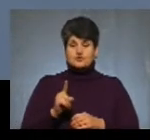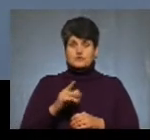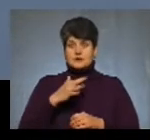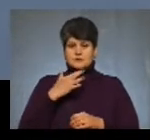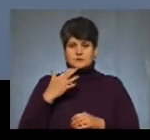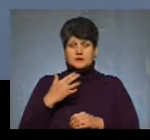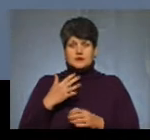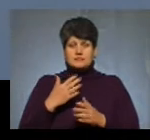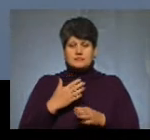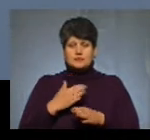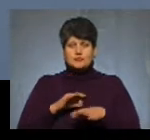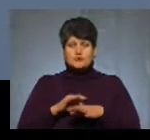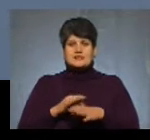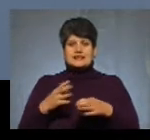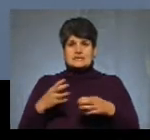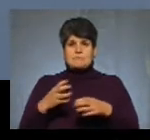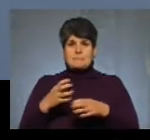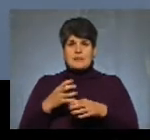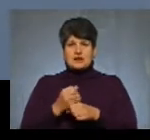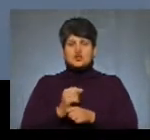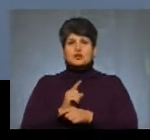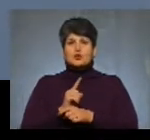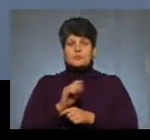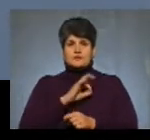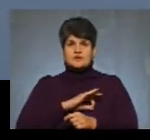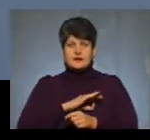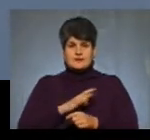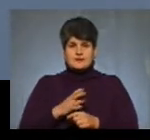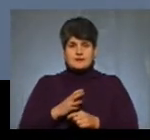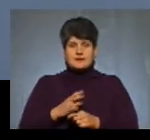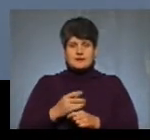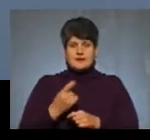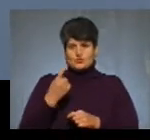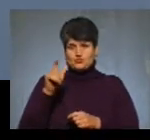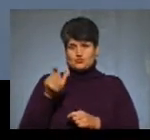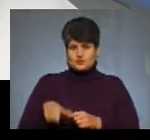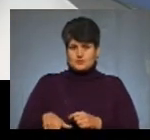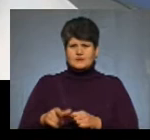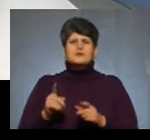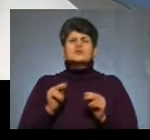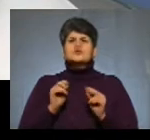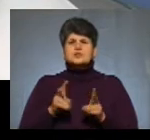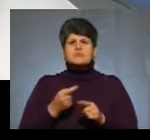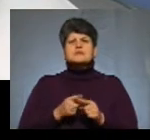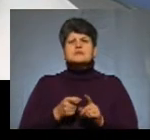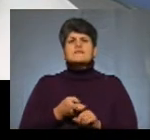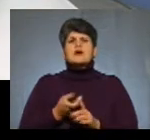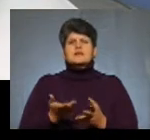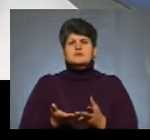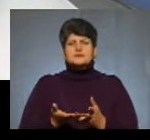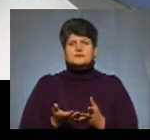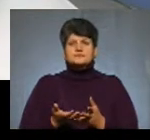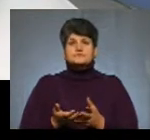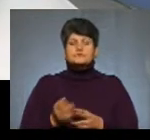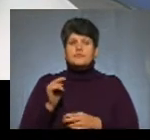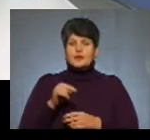етап такий відбувається, що стосується зменшення норми споживання енергії на конкретну особу. З чим все ж таки це пов'язано? Чому це відбувається?